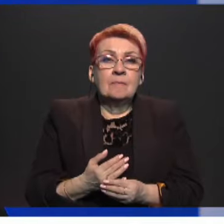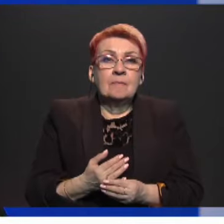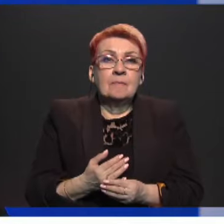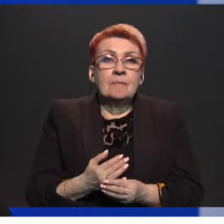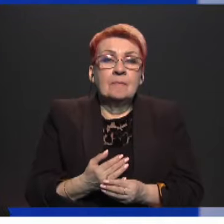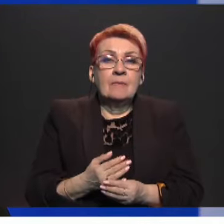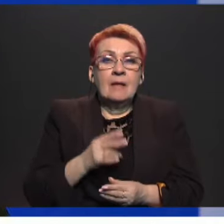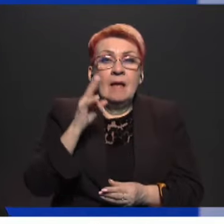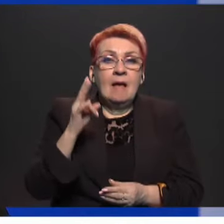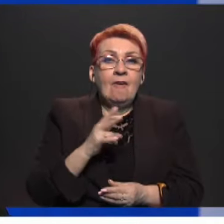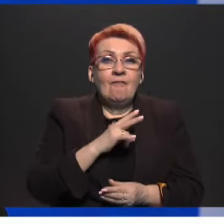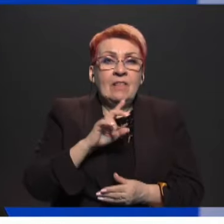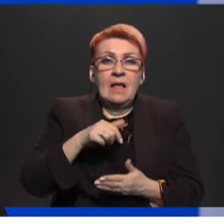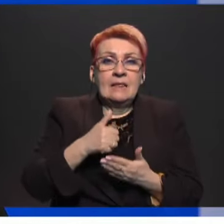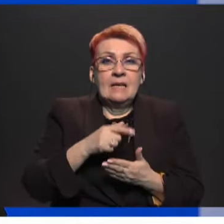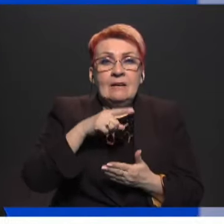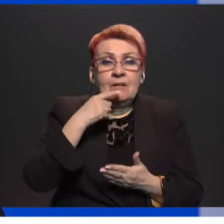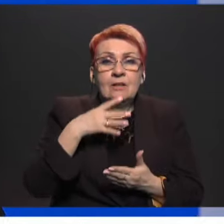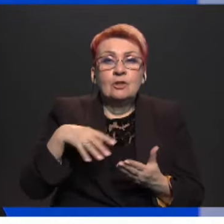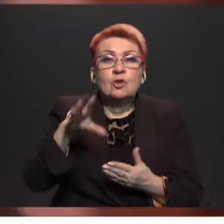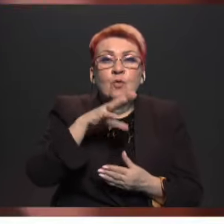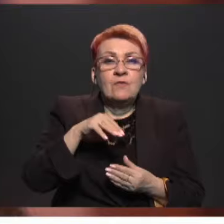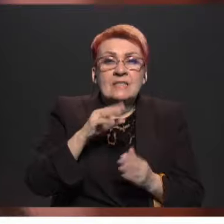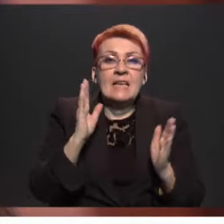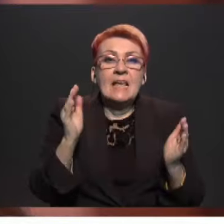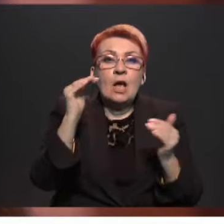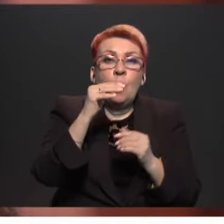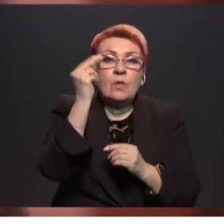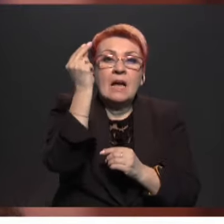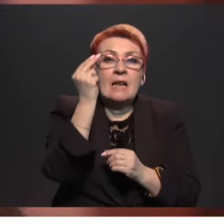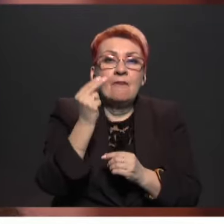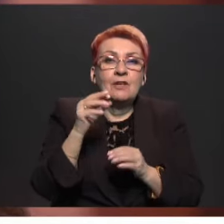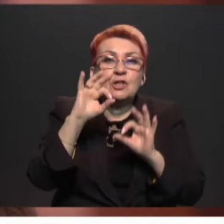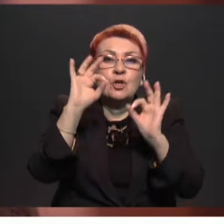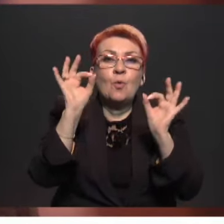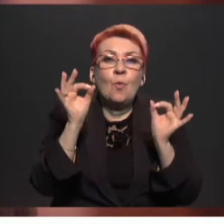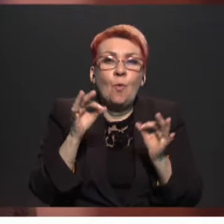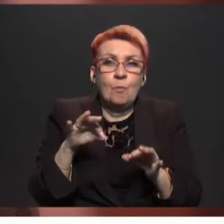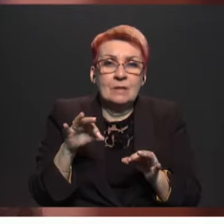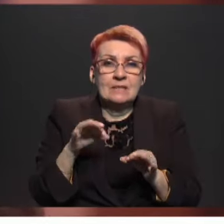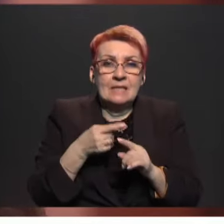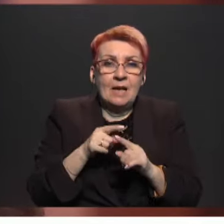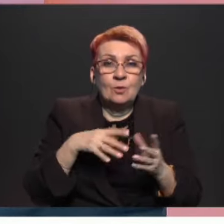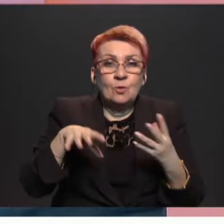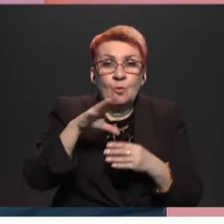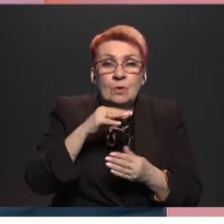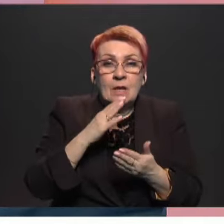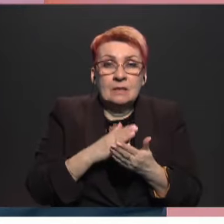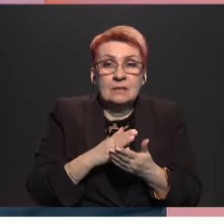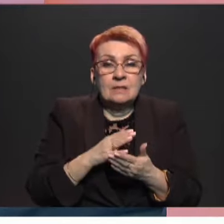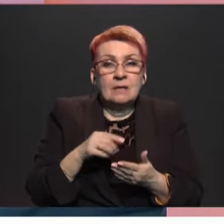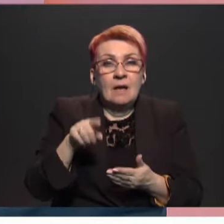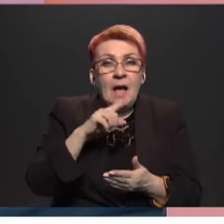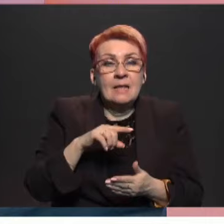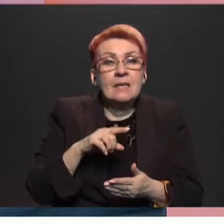говорил, что все иконографические образы, которые вот у нас сегодня мы имеем, они претерпели